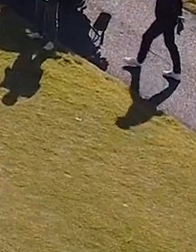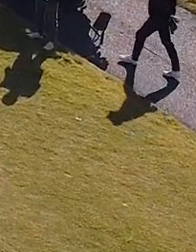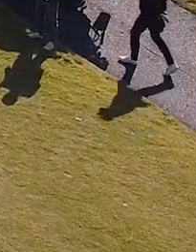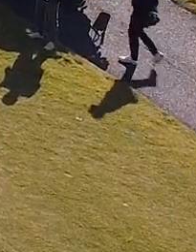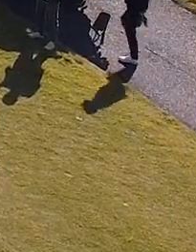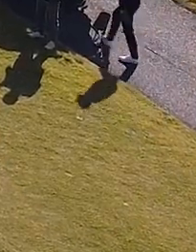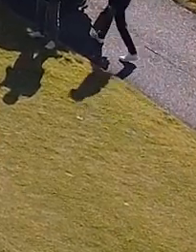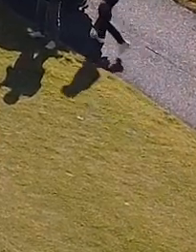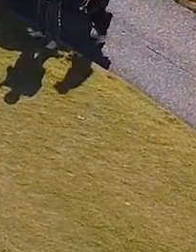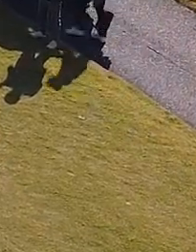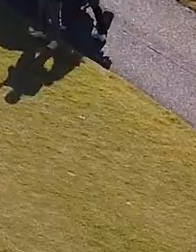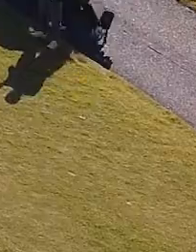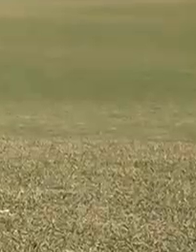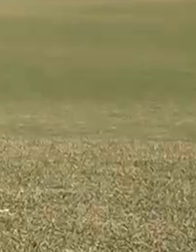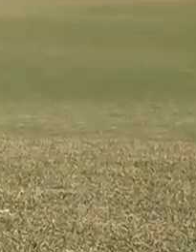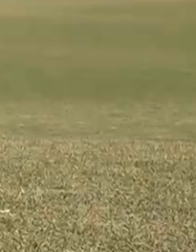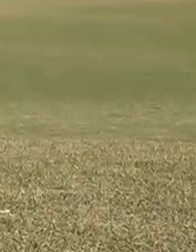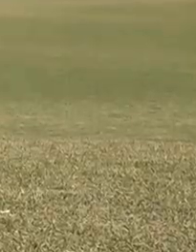우와!